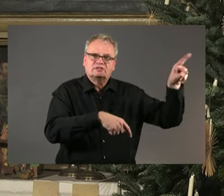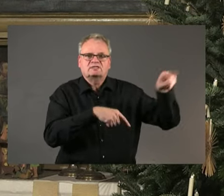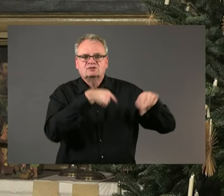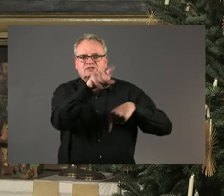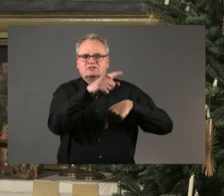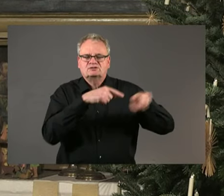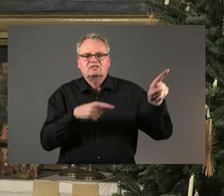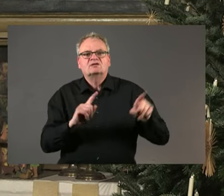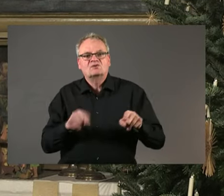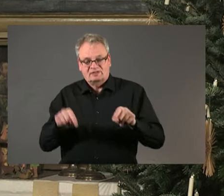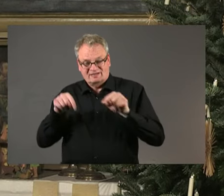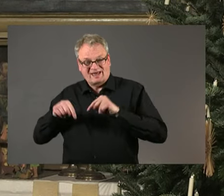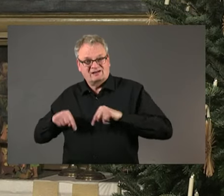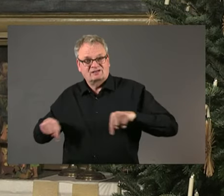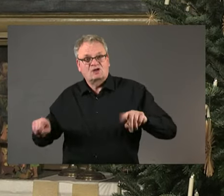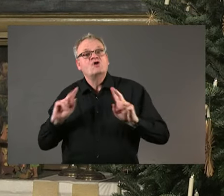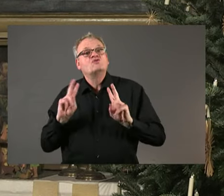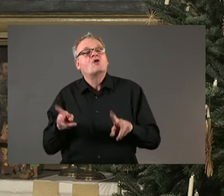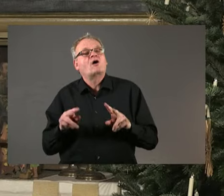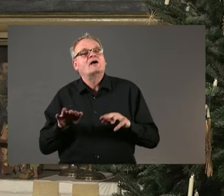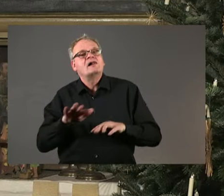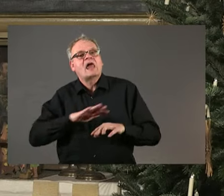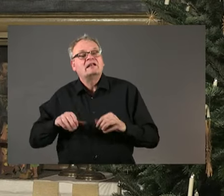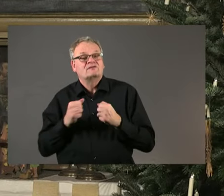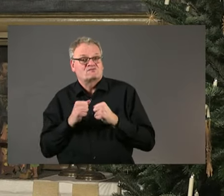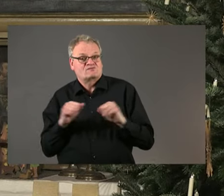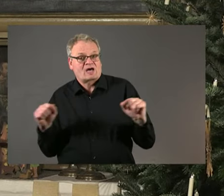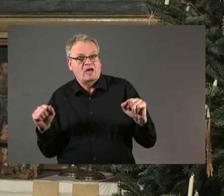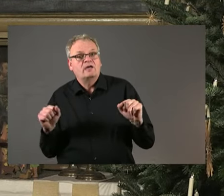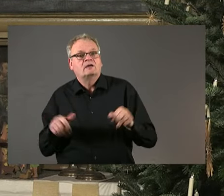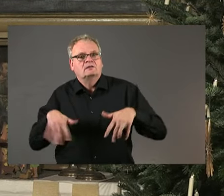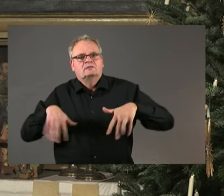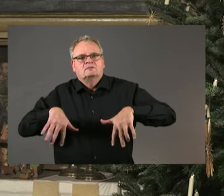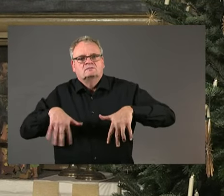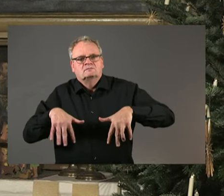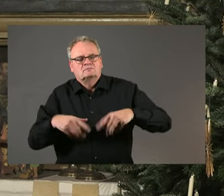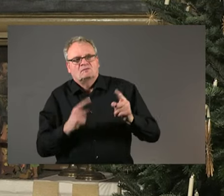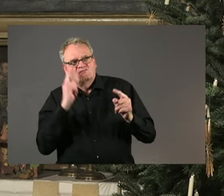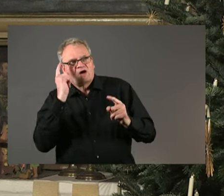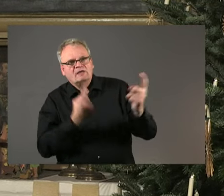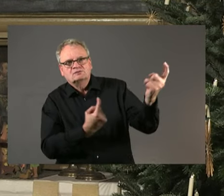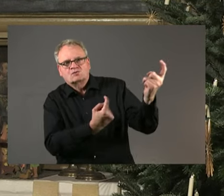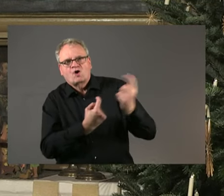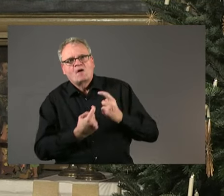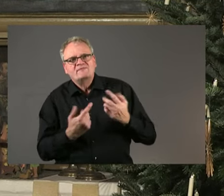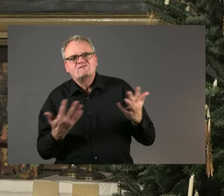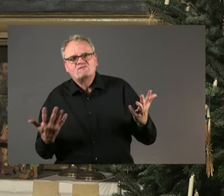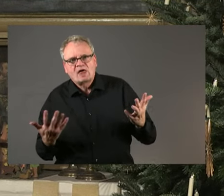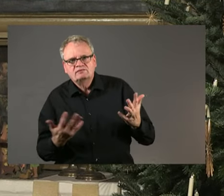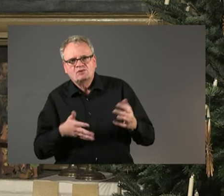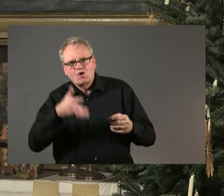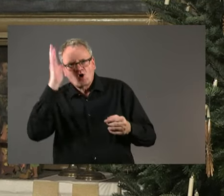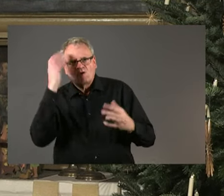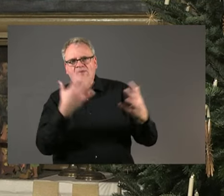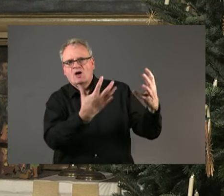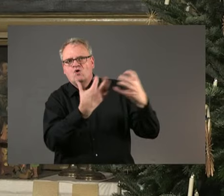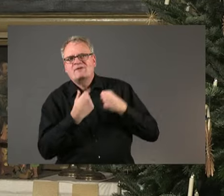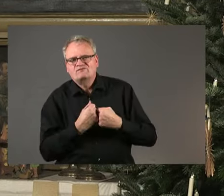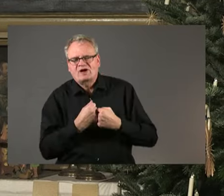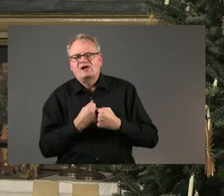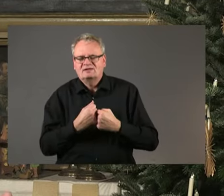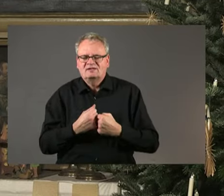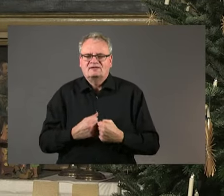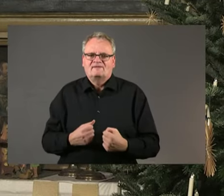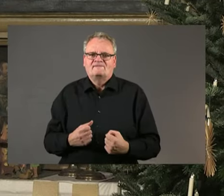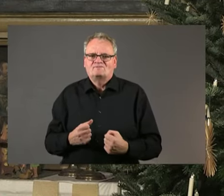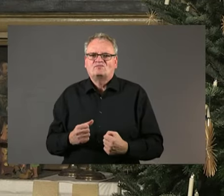nicht eroberten Völker sorgten sich, wann die römische Armee wohl bei ihnen einmarschieren würde. Der